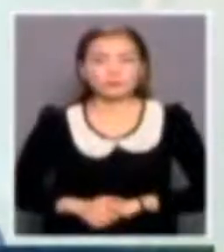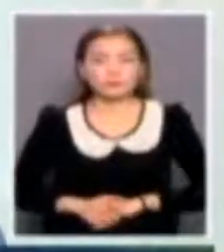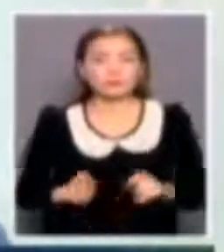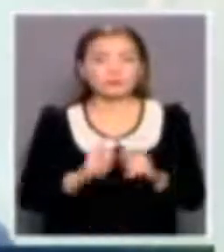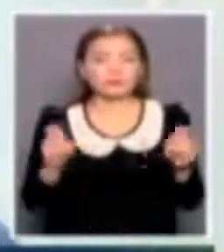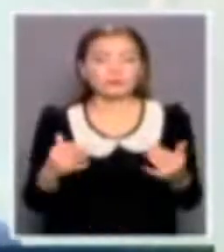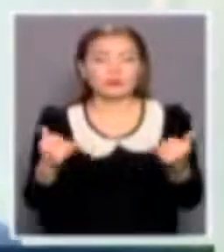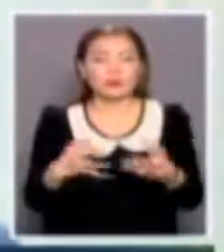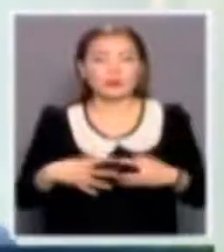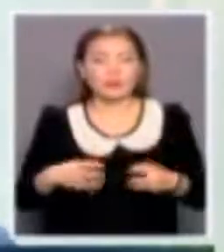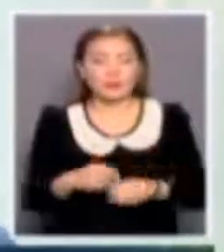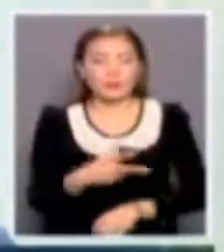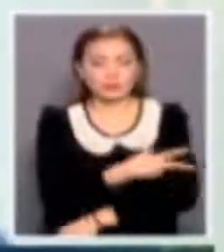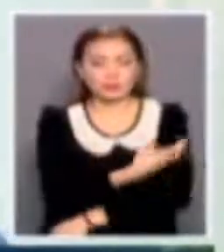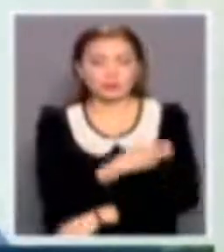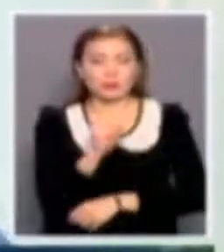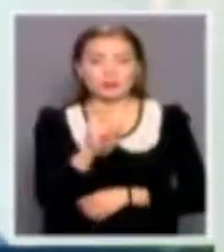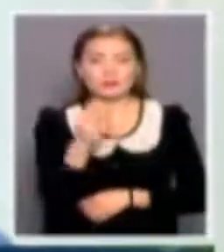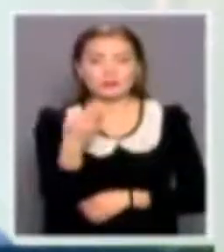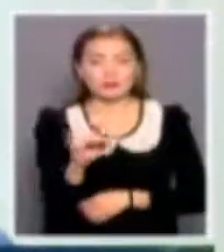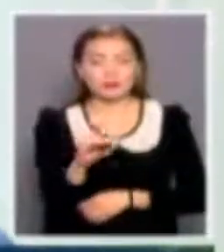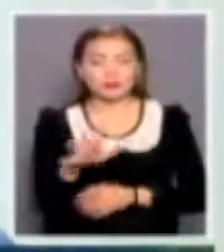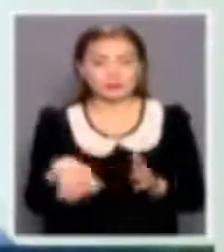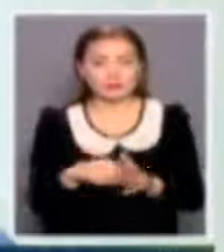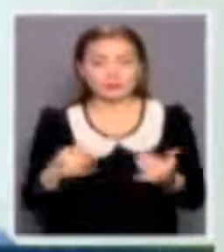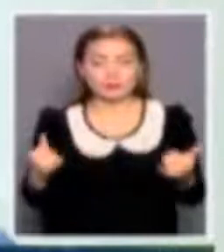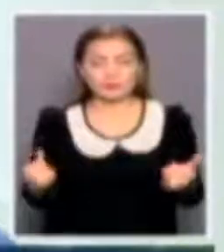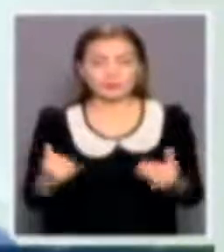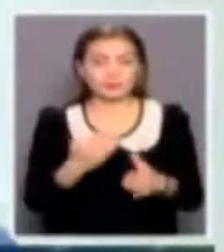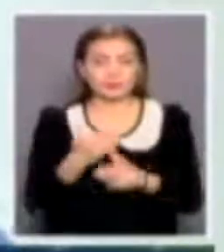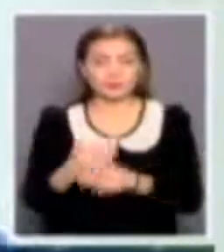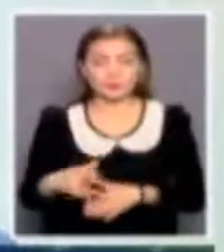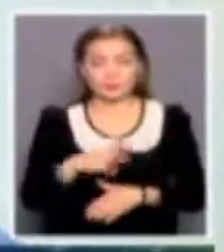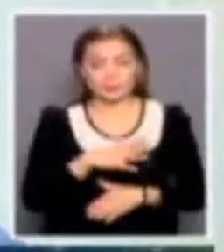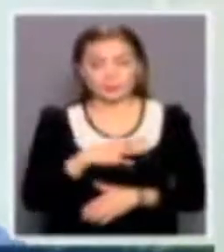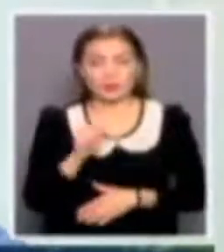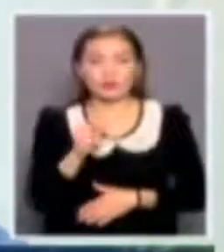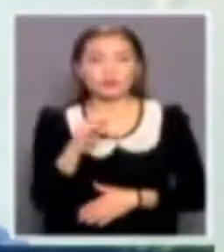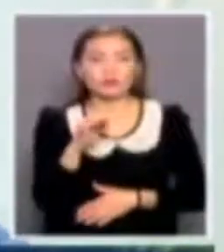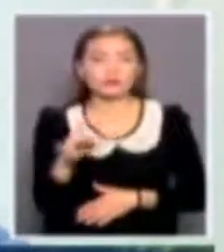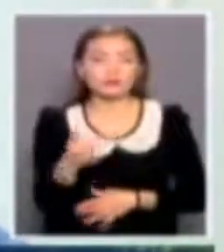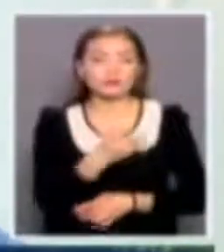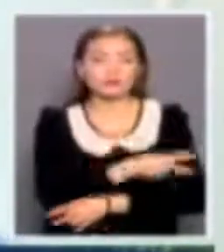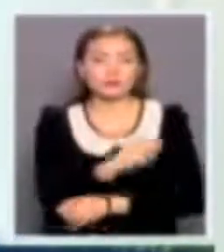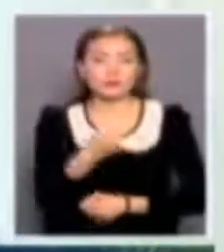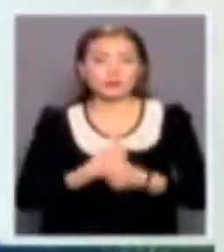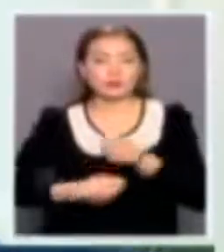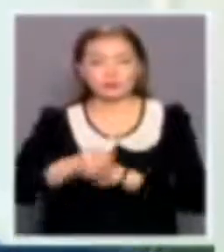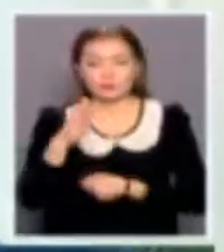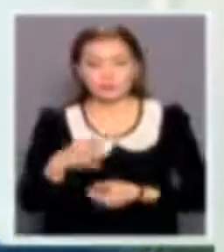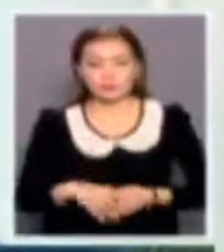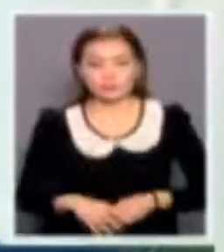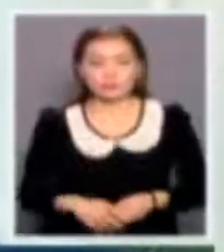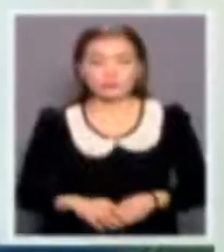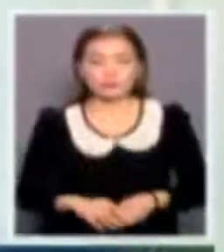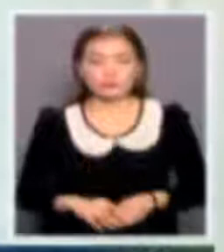открытие семейно-врачебной амбулатории Аксай, который до сегодняшнего дня обслуживался в поселке Акжар, в семейно-врачебной амбулатории Акжар. Как